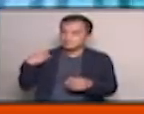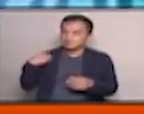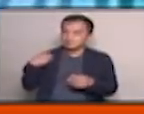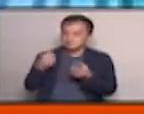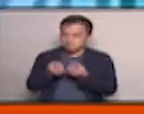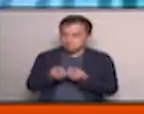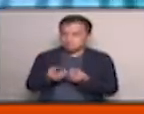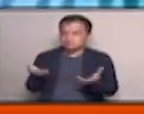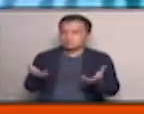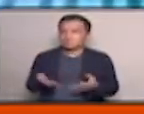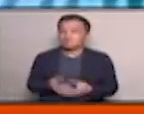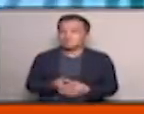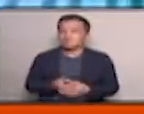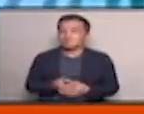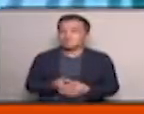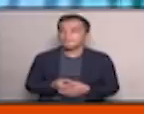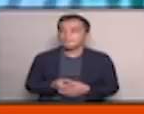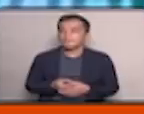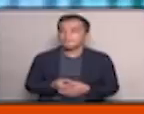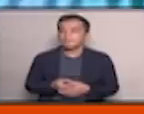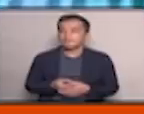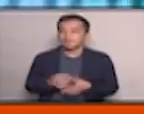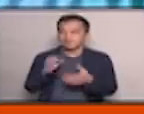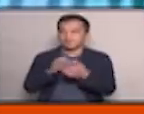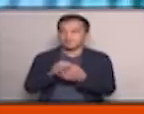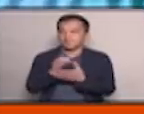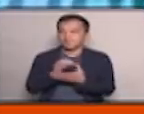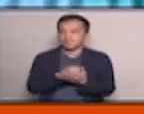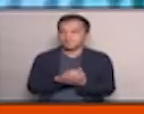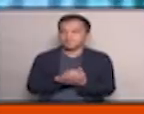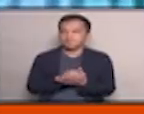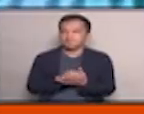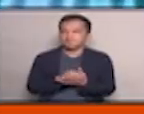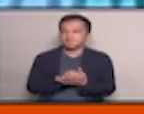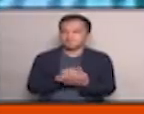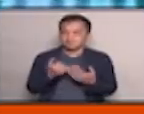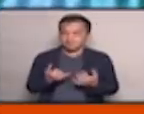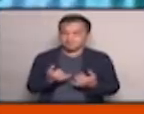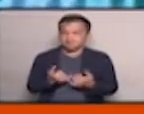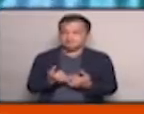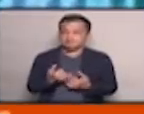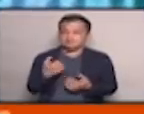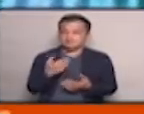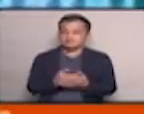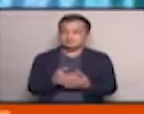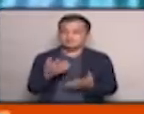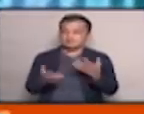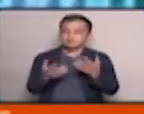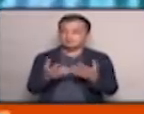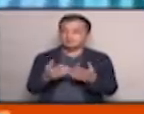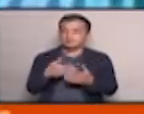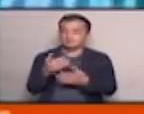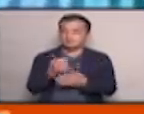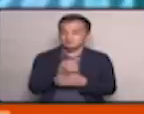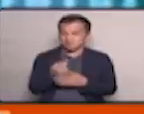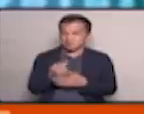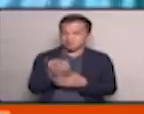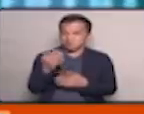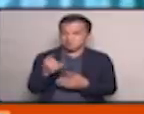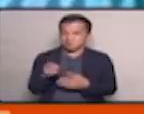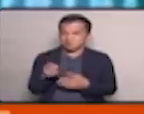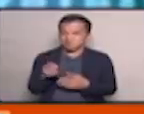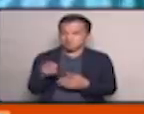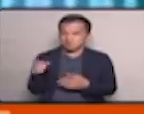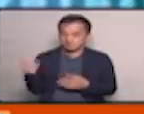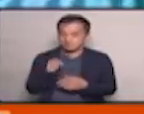ilalatag ko nga po itong ano, kasi syempre, para na ano rin lang po ako ngayon lang. So, probably by next week, kaya nga po kinukuha ko ang